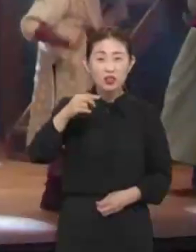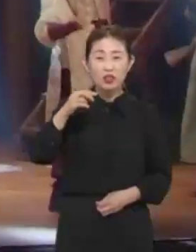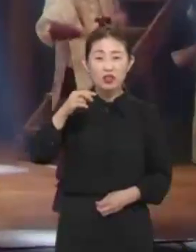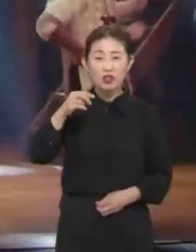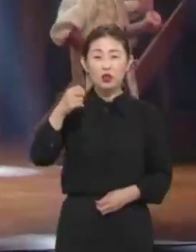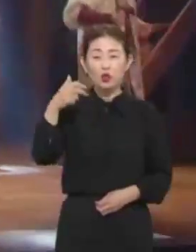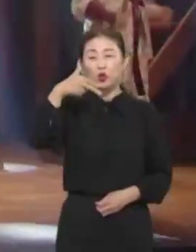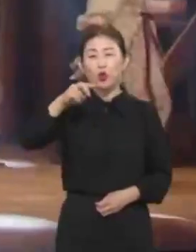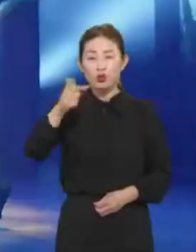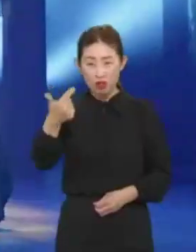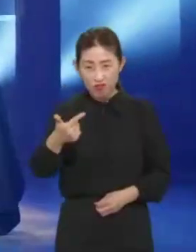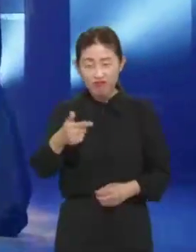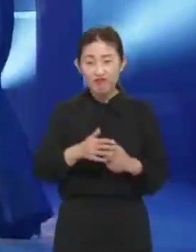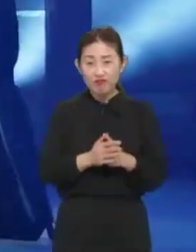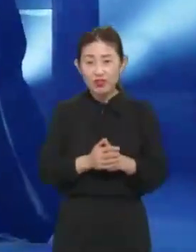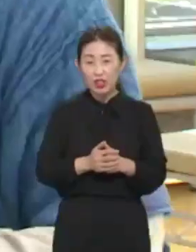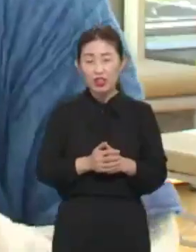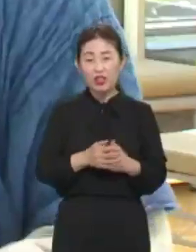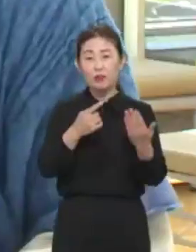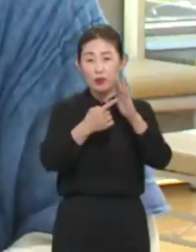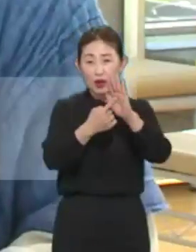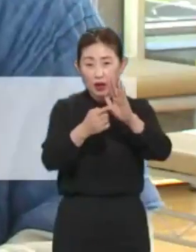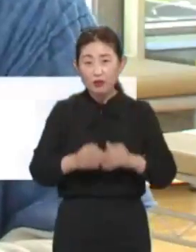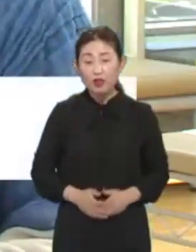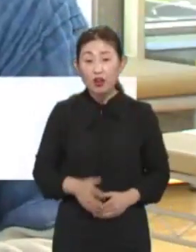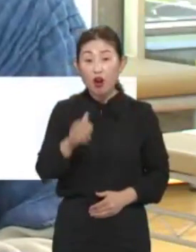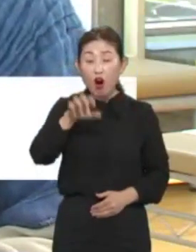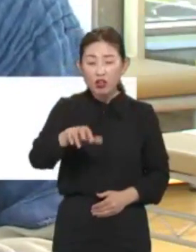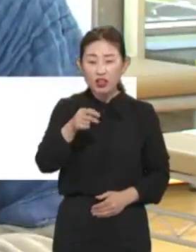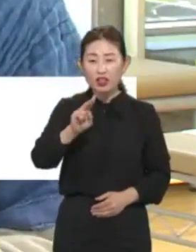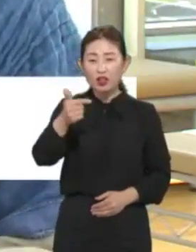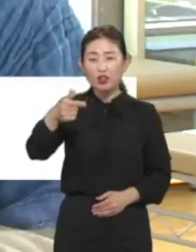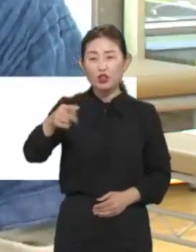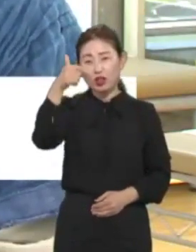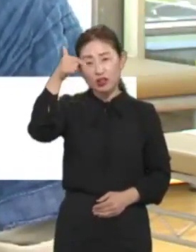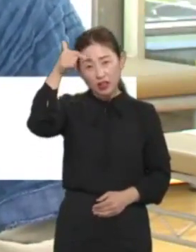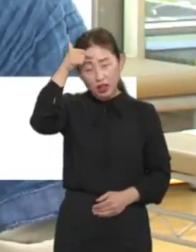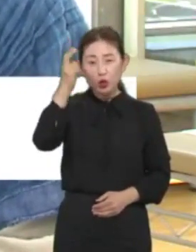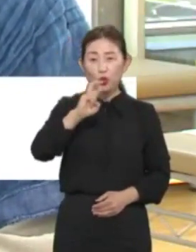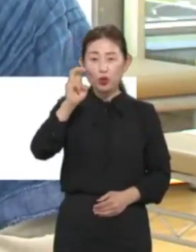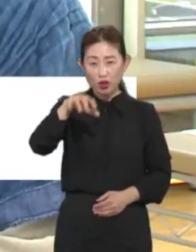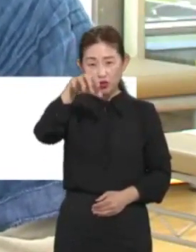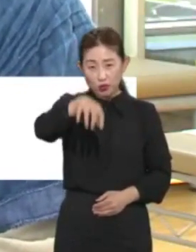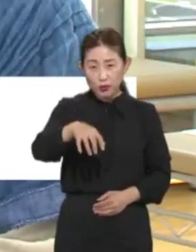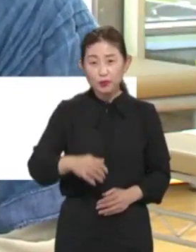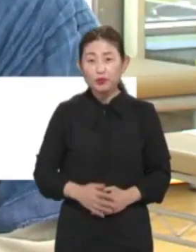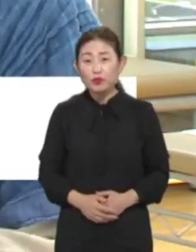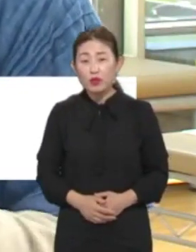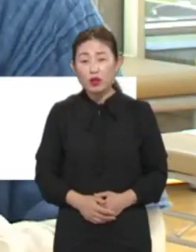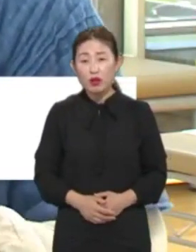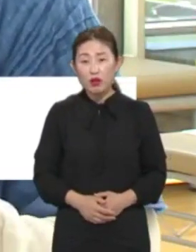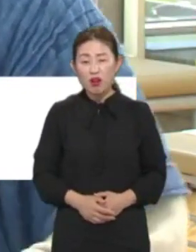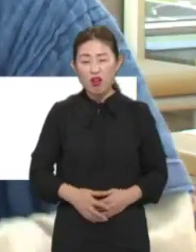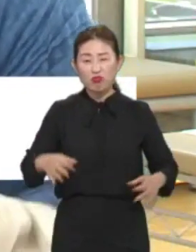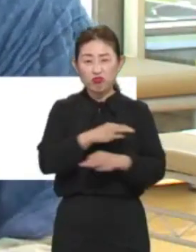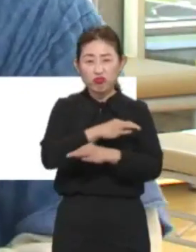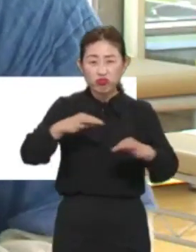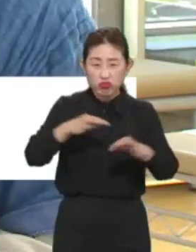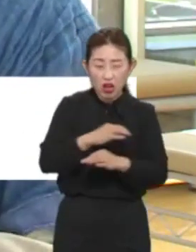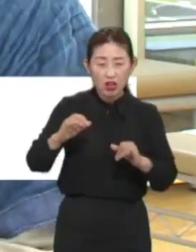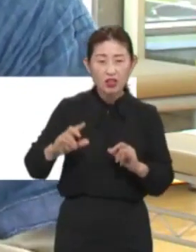연정국악원에서 펼쳐집니다. 부조리한 세상 속 가상의 조선이라는 시대적 배경에서 백성들이